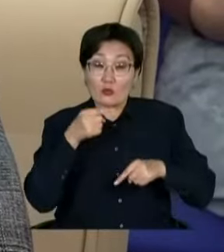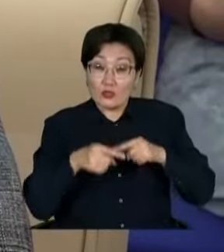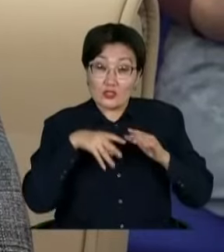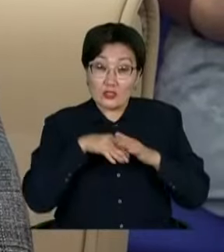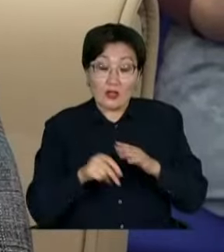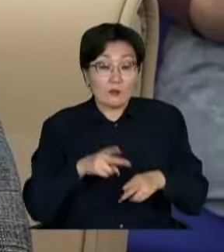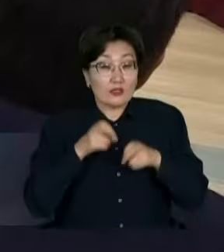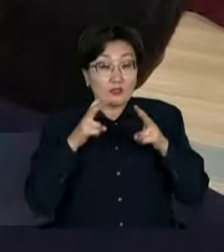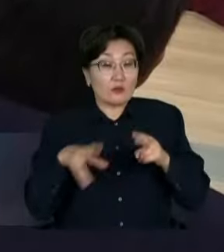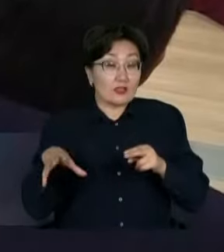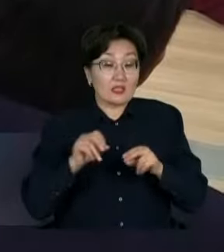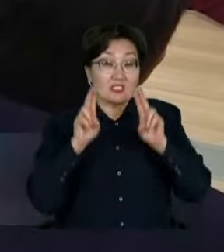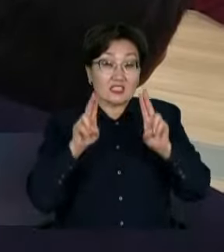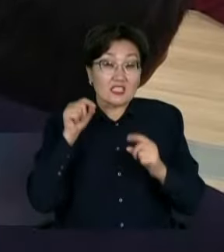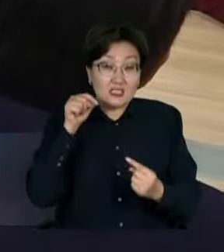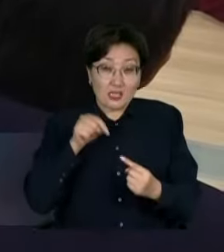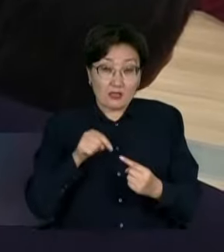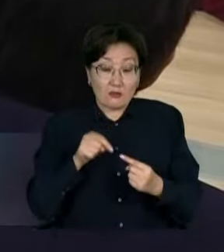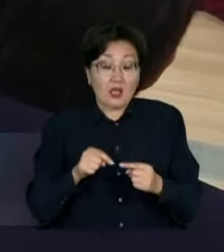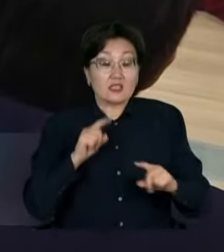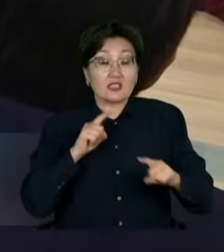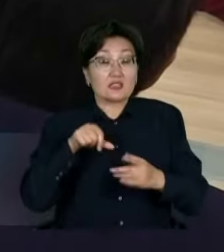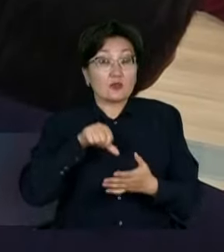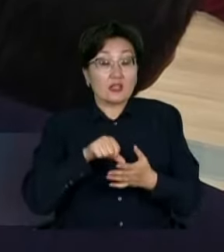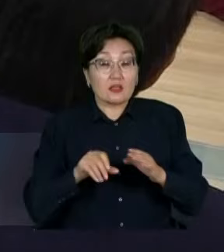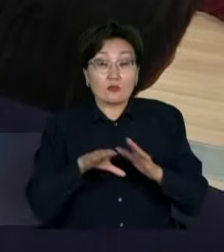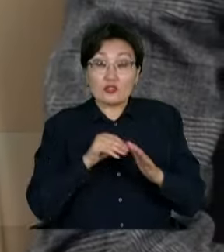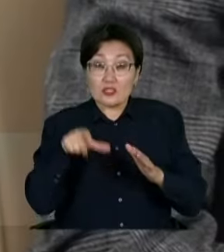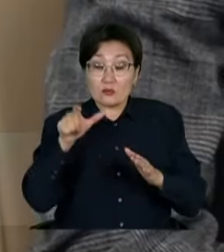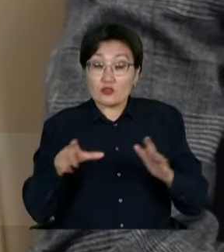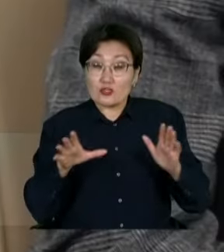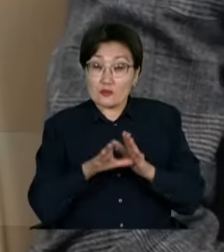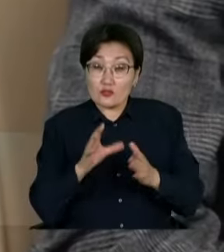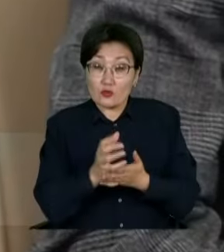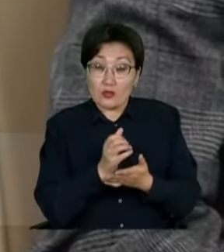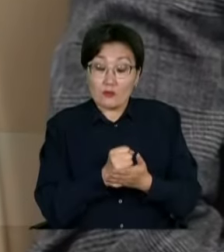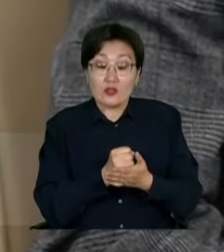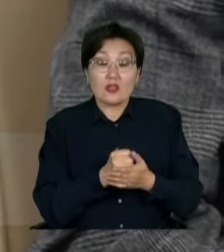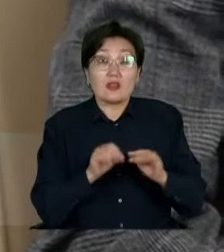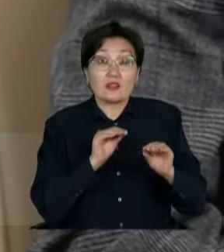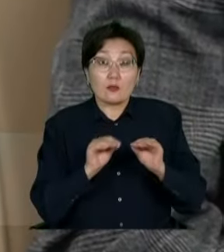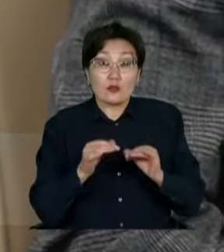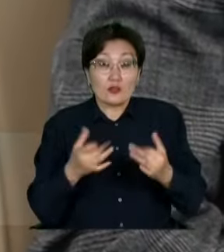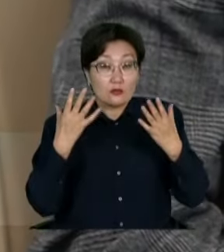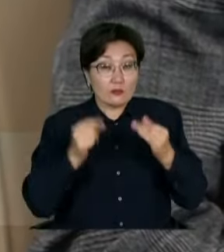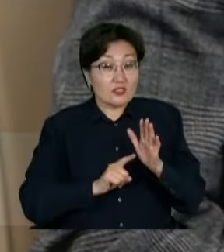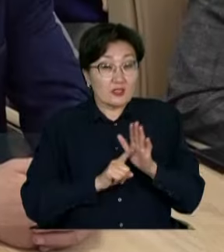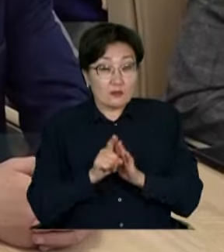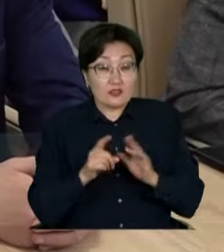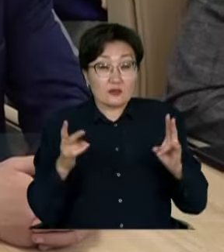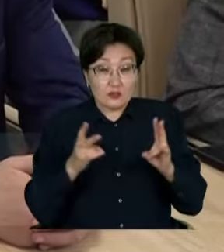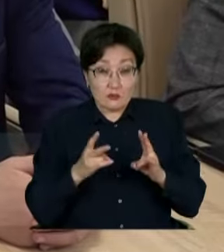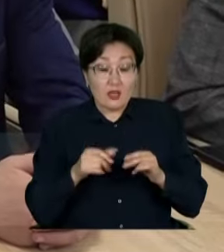Бұлар қауіпсіздіктің барлық талабына сай. Ал жиынға қатысушы депутаттар энергия қорын қалыптастыруға бүгіннен бастап қамданбасақ